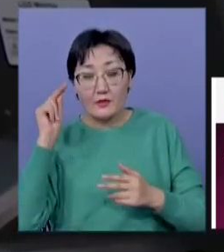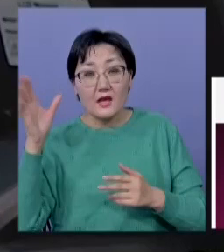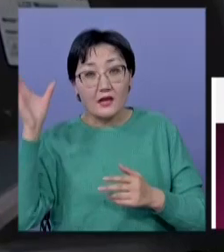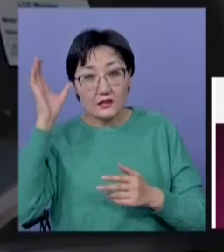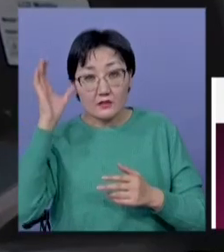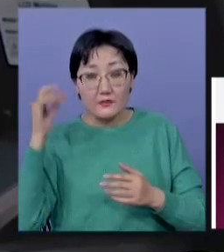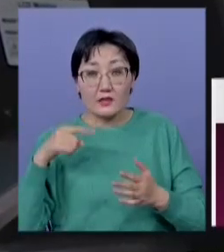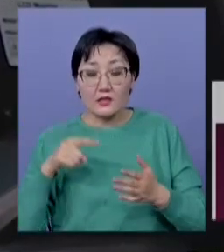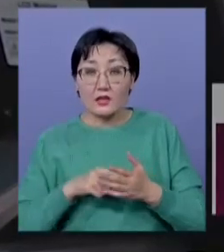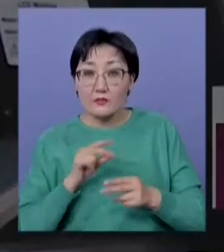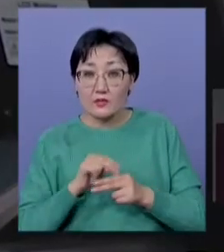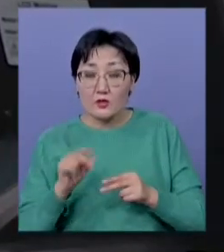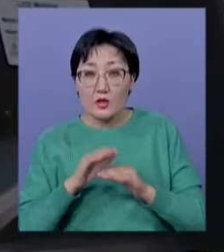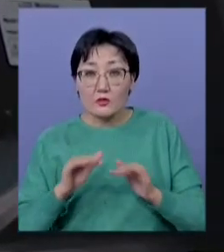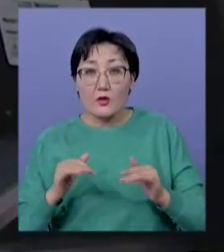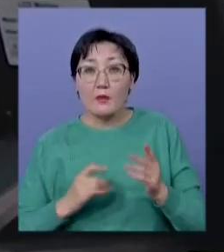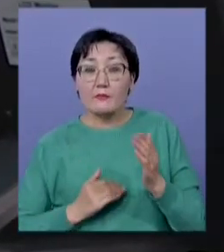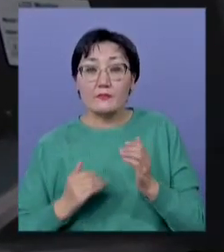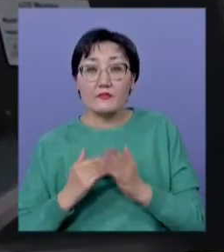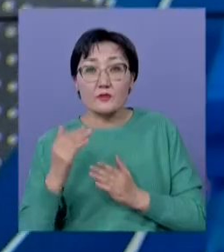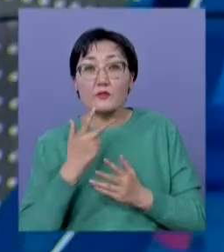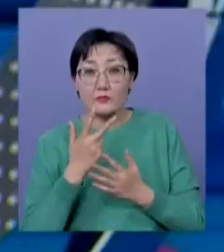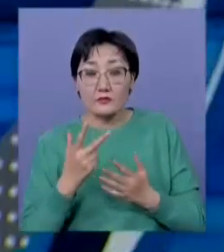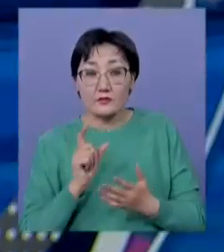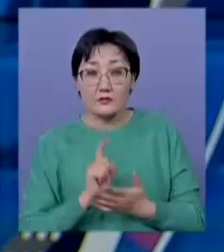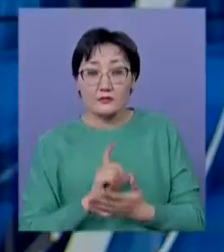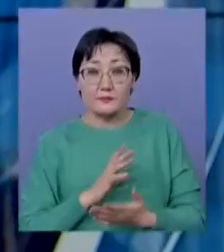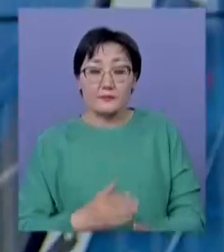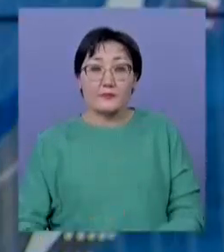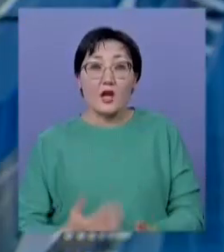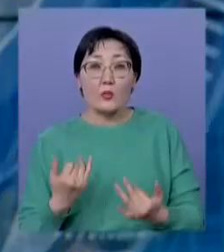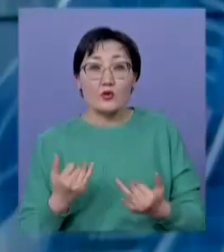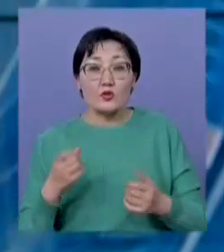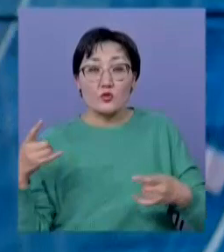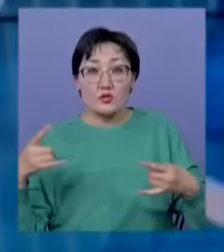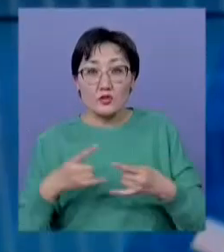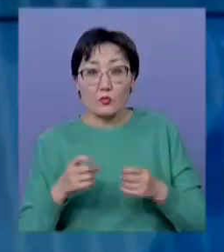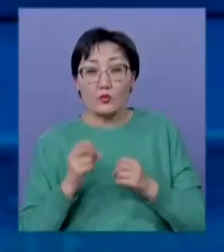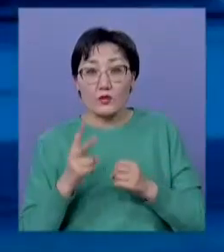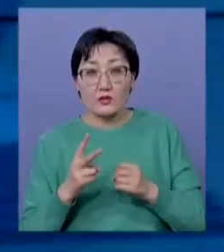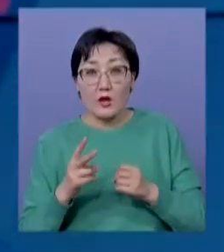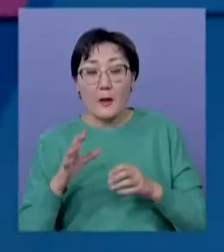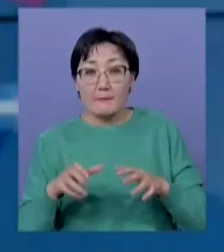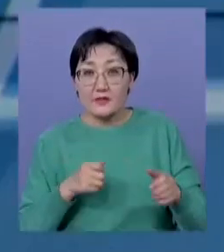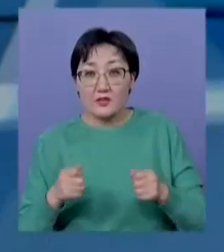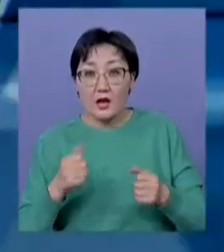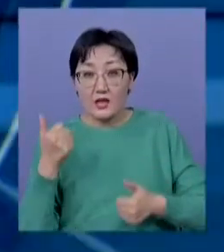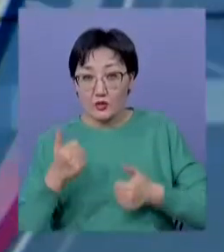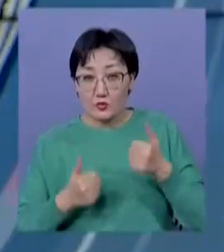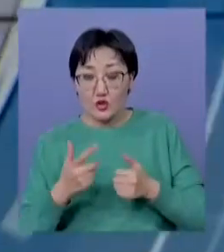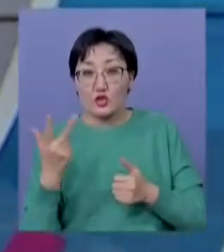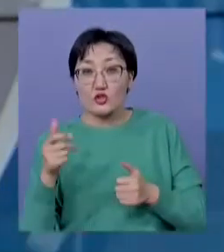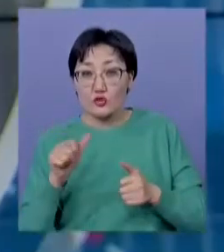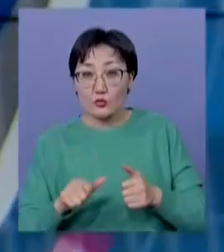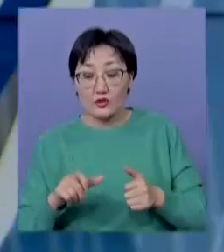ғылымда қала тәлімгерлері биіктен көрінуі керек. Бүгін студияға 12-ші президенттік олимпиаданың 3-ші